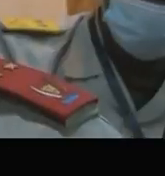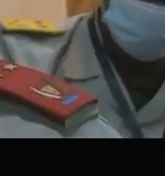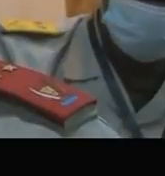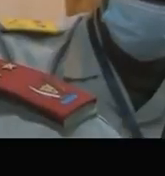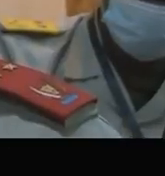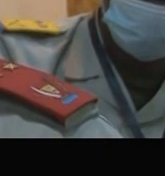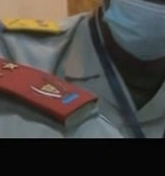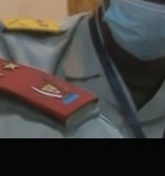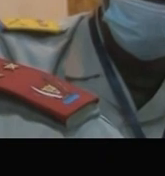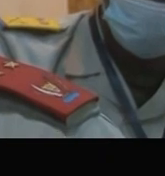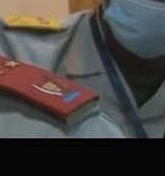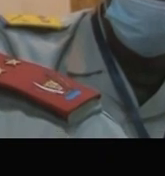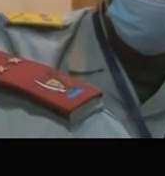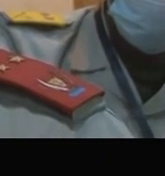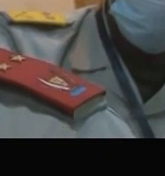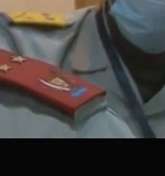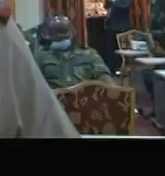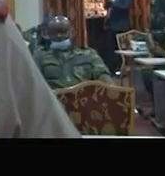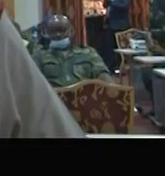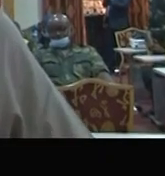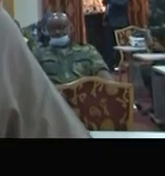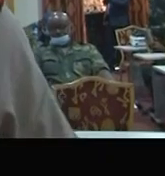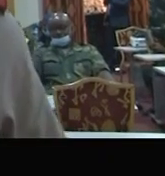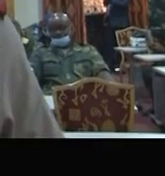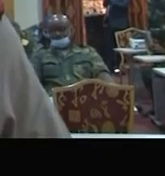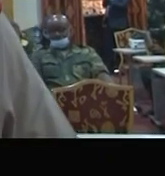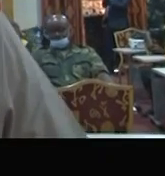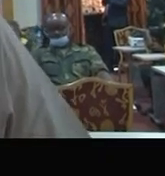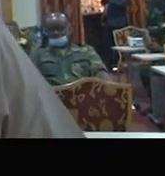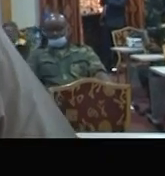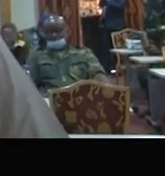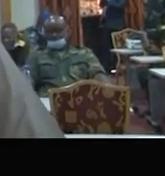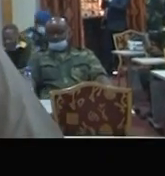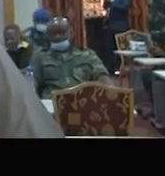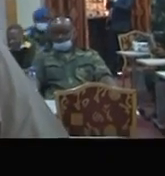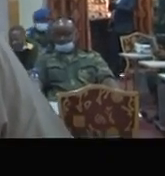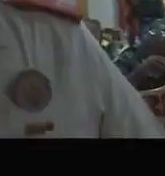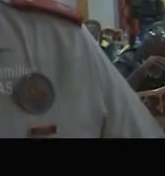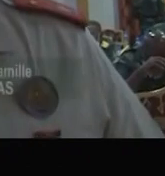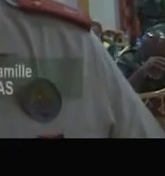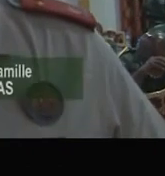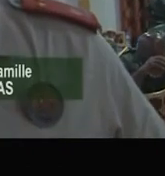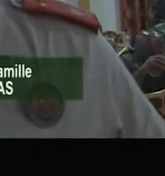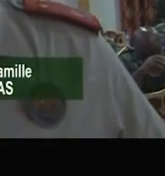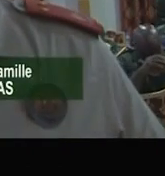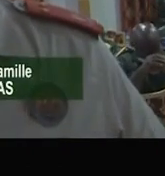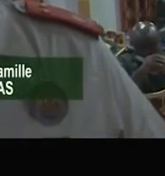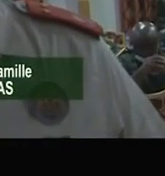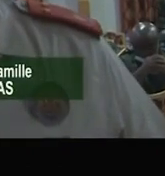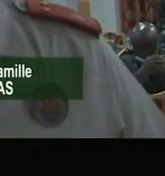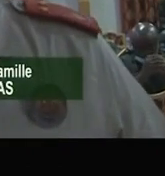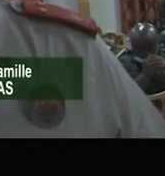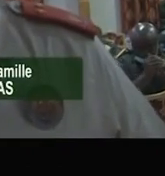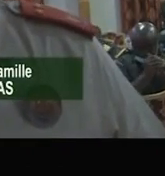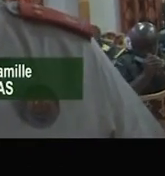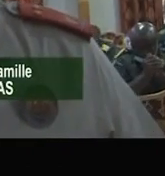adjoint du service de l'éducation civique et action sociale, SECAS, livre ici ses impressions. Je suis content que nous